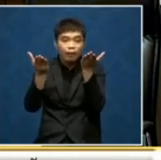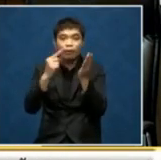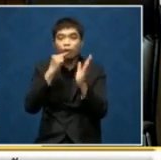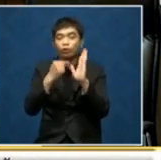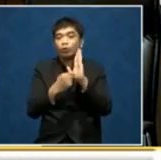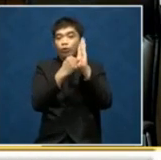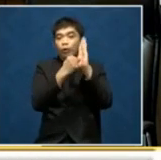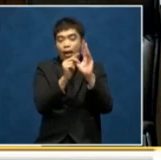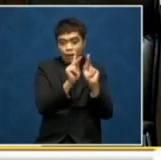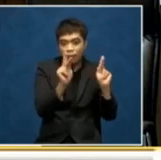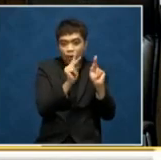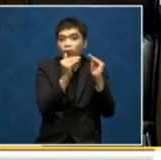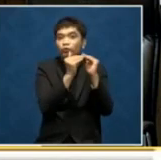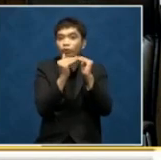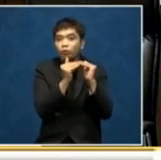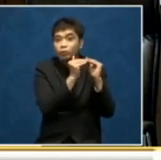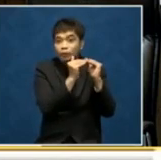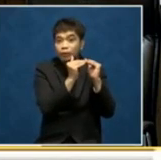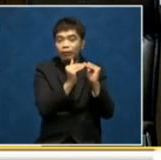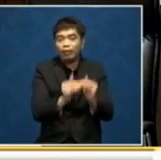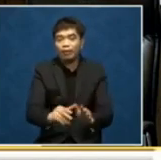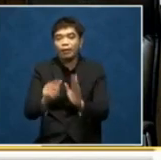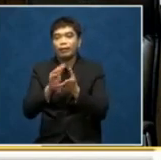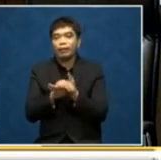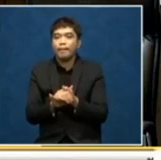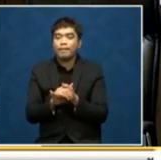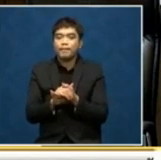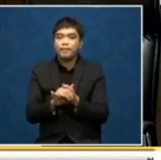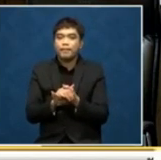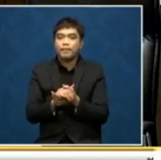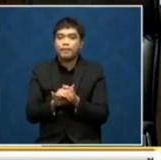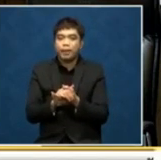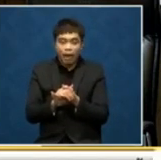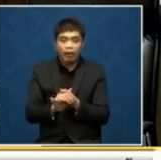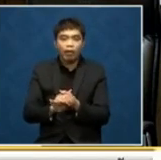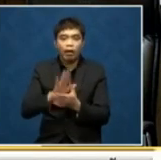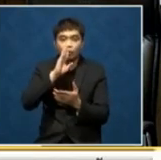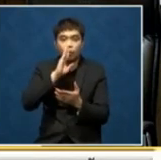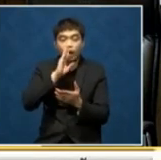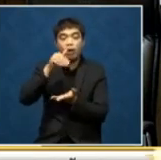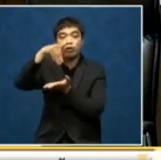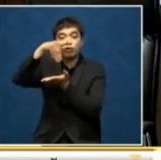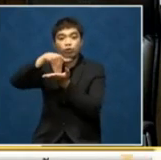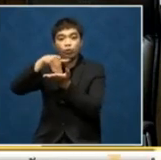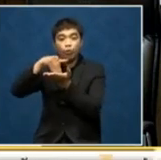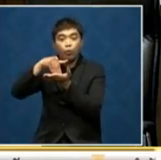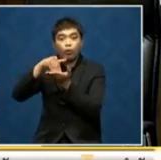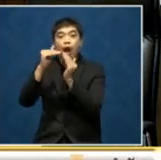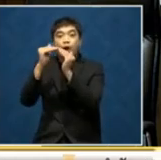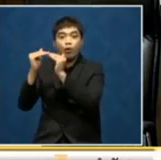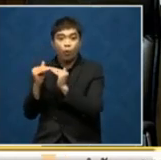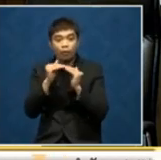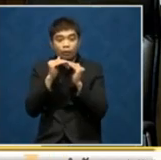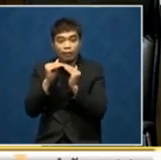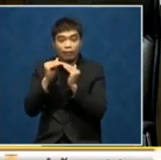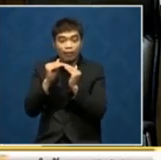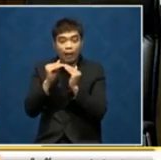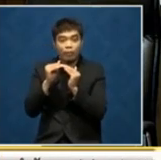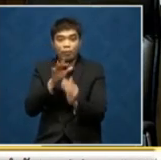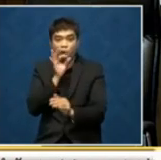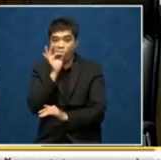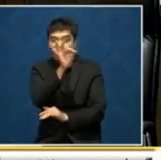เรื่องของคณะกรรมการสิทธิมนุษยชนนะครับอ่าเรื่องของที่ค้างคาอยู่ที่ศูนย์ดำรงธรรมแต่ละจังหวัดนะครับหรือว่าเรื่อง